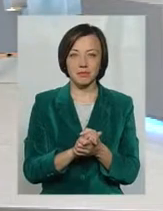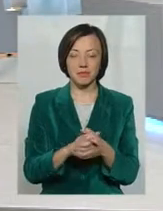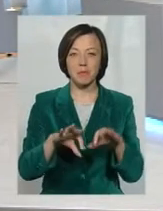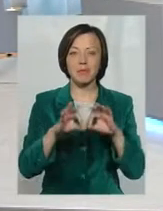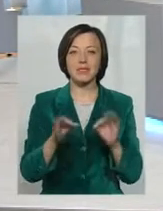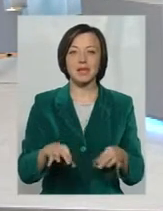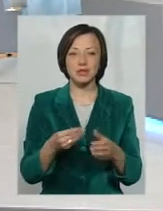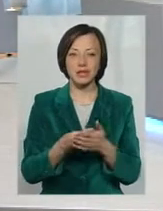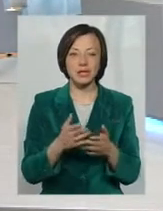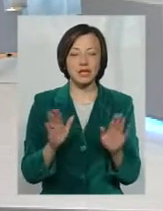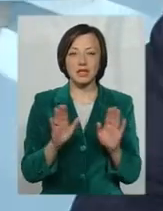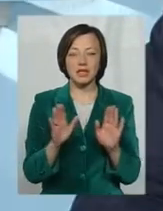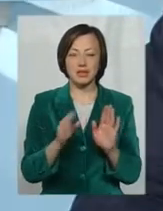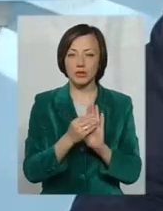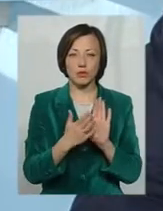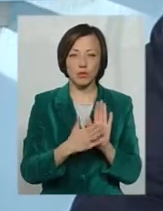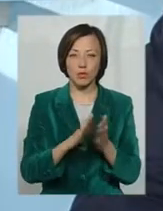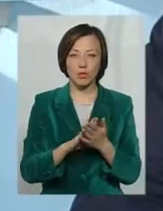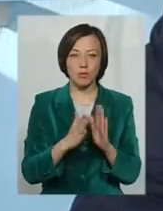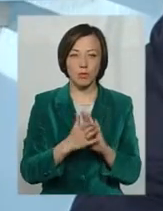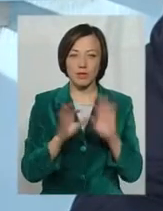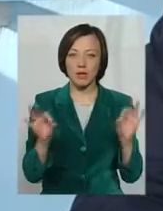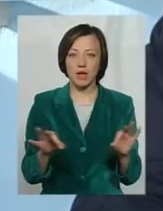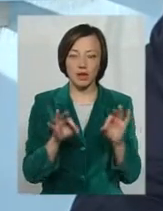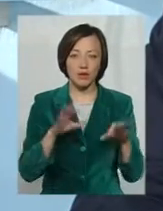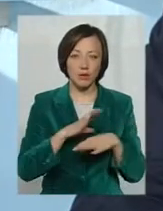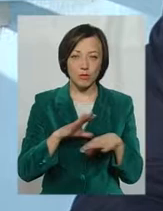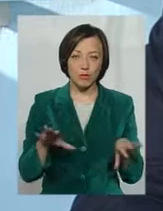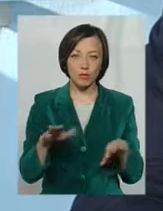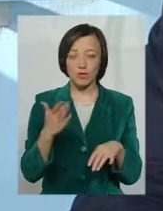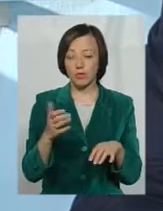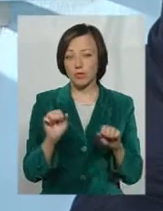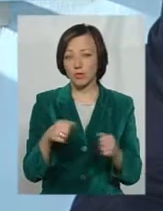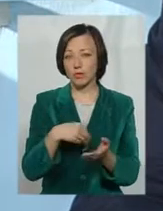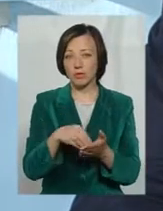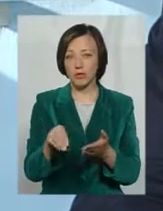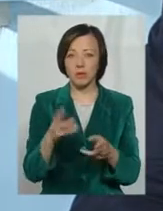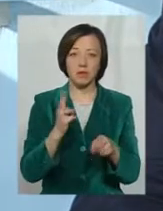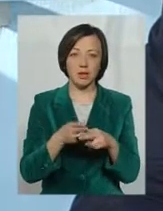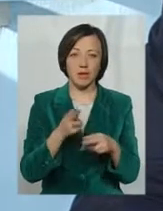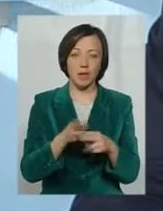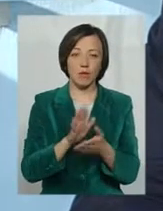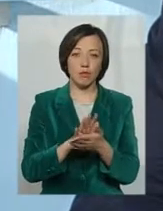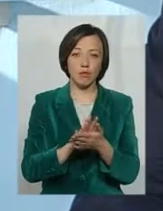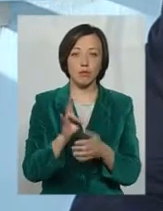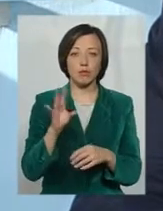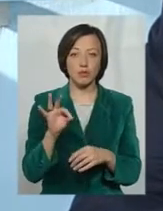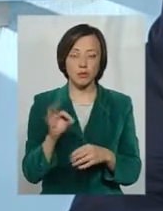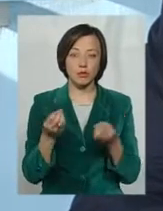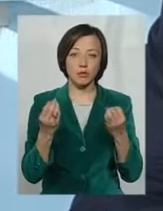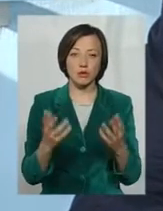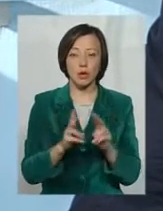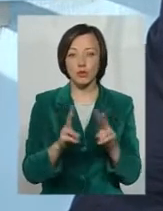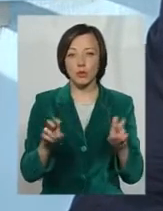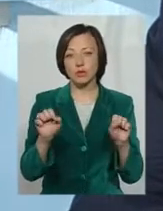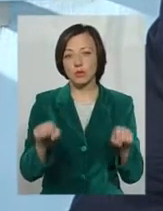мистецьку цінність. Ні, вони не виставляли жодних умов стосовно цього, тобто його можуть дійсно купити і на металобрухт, але просто хтось